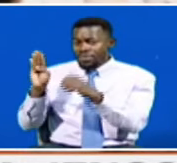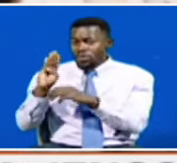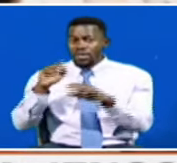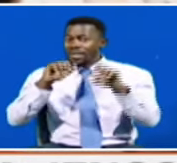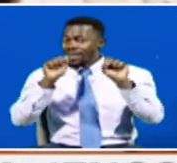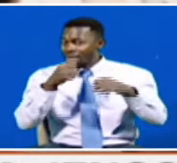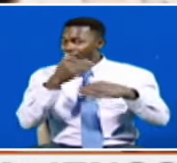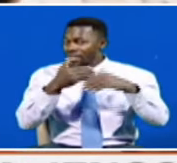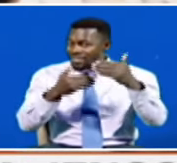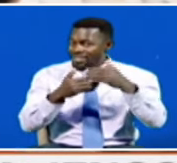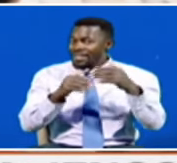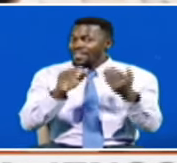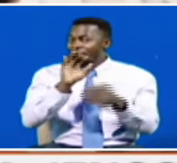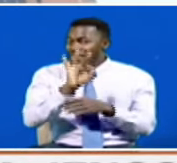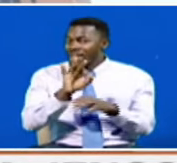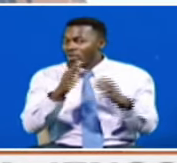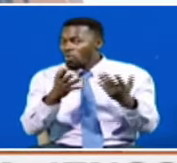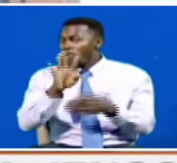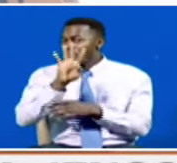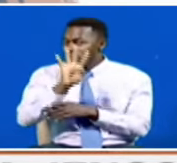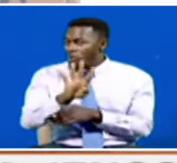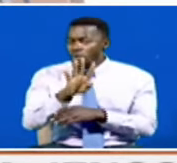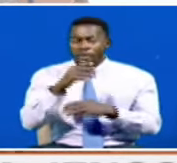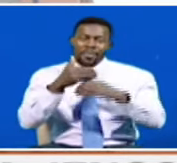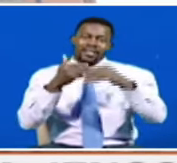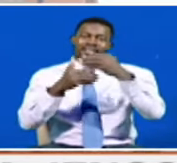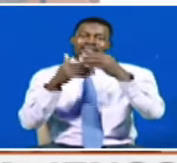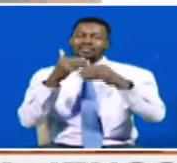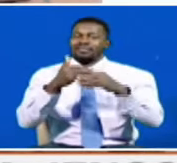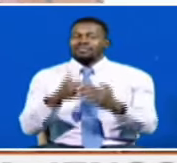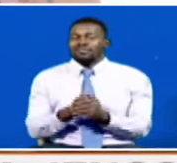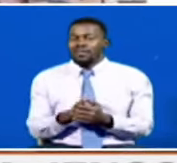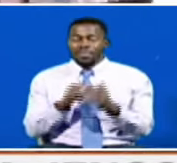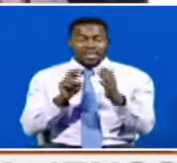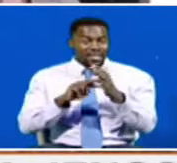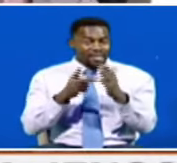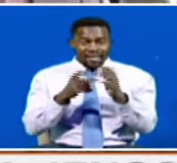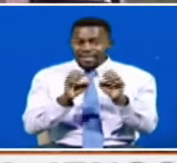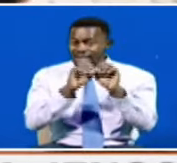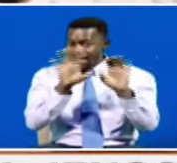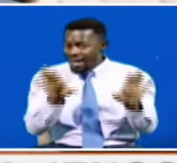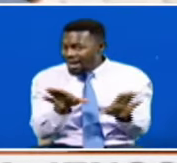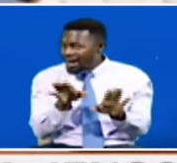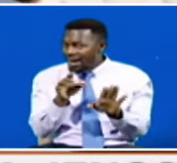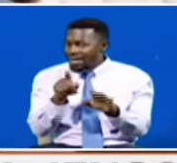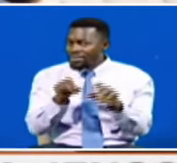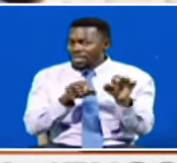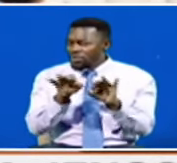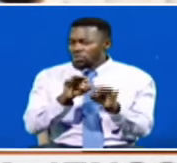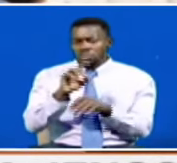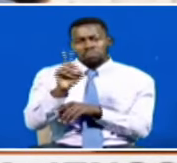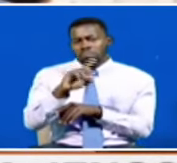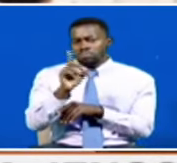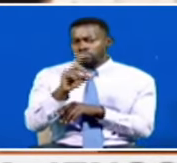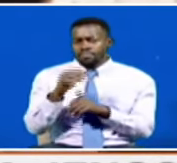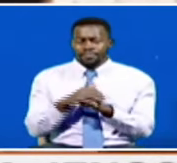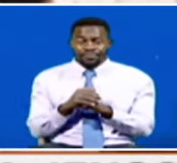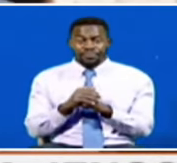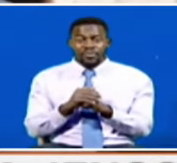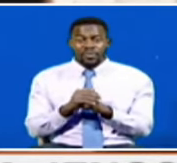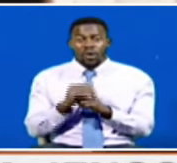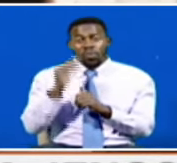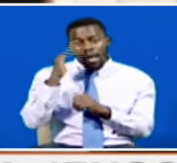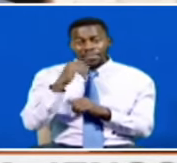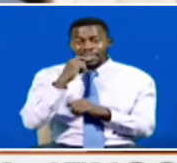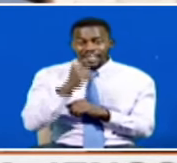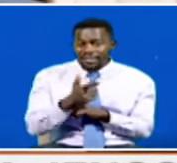kwa hiyo pesa ya bilioni 2.5. The PSC has not provided the following certificate of completion. That's why I say it is